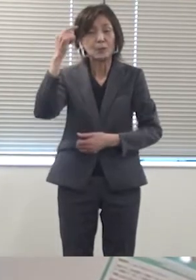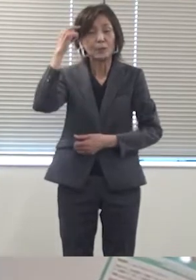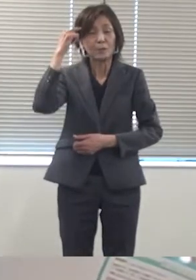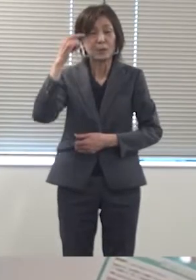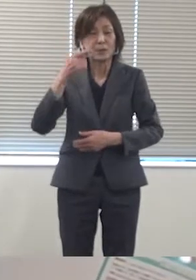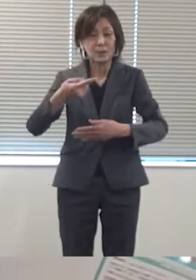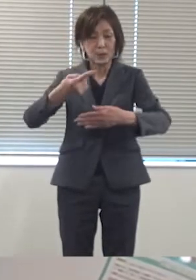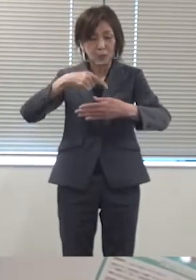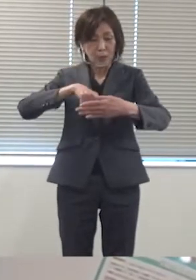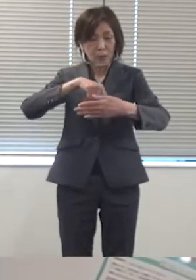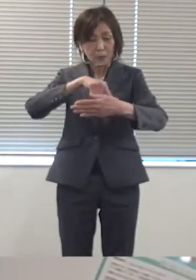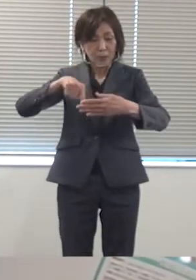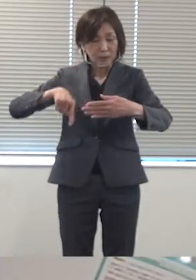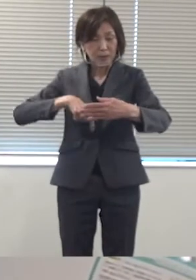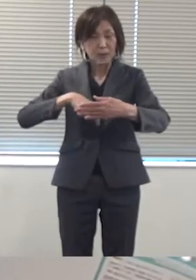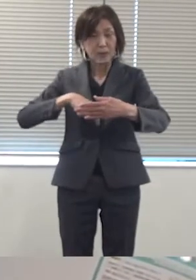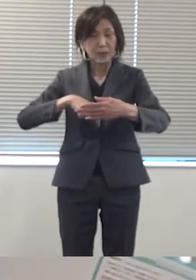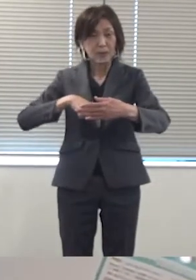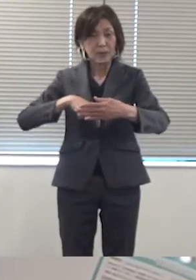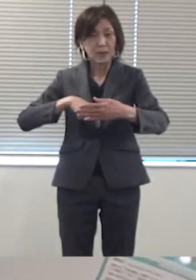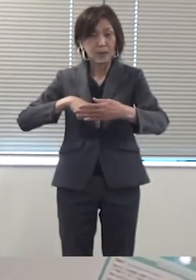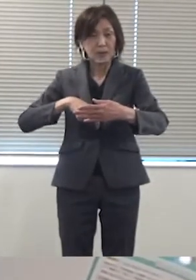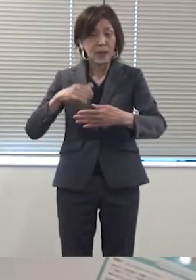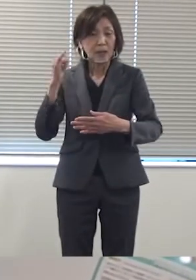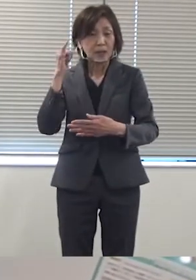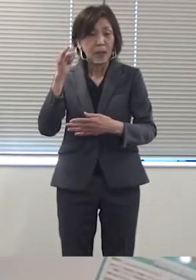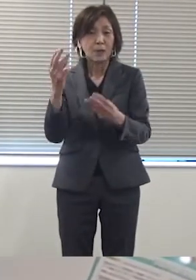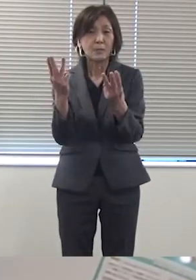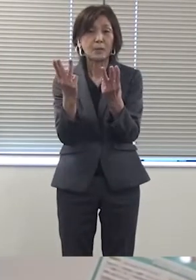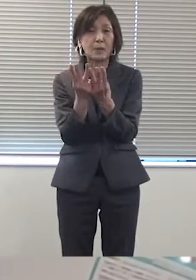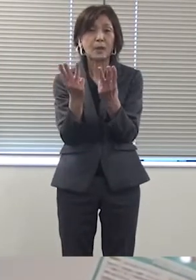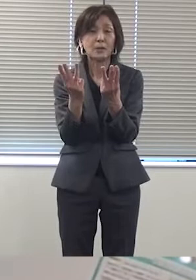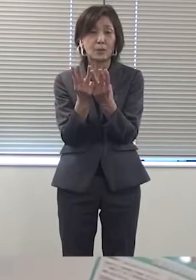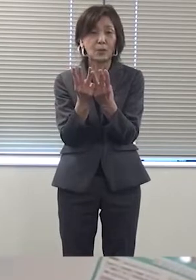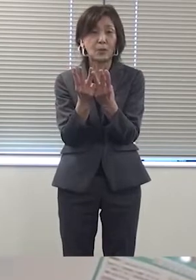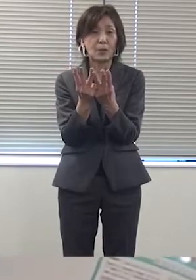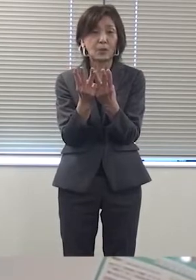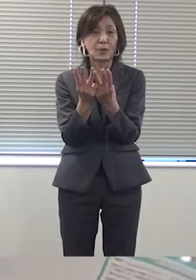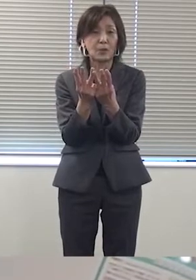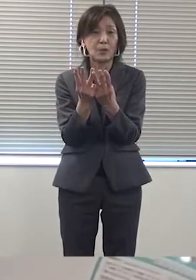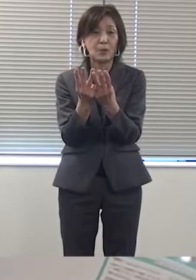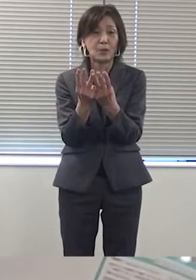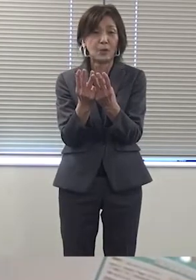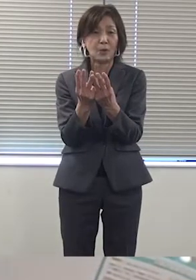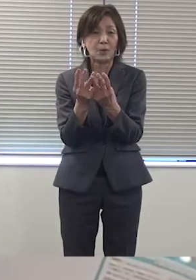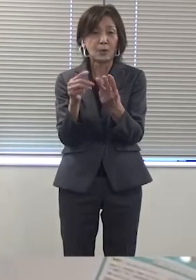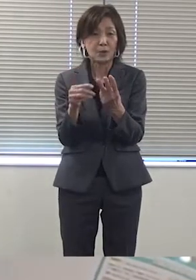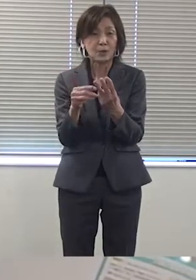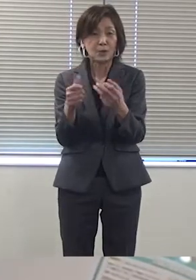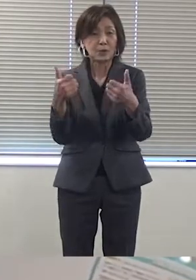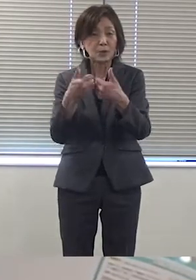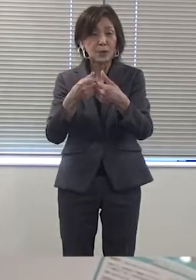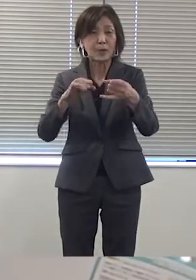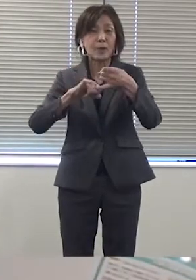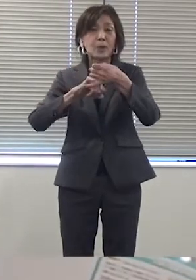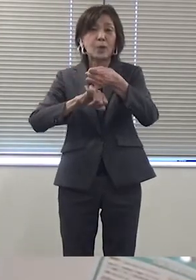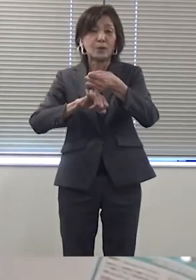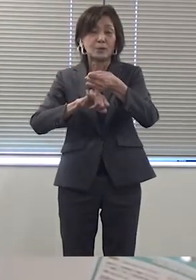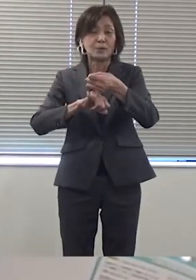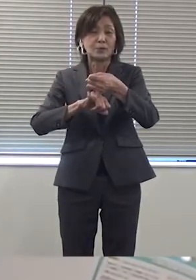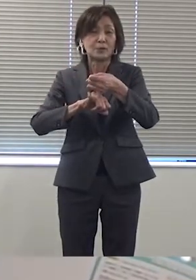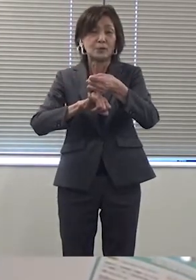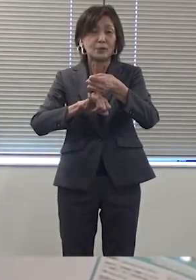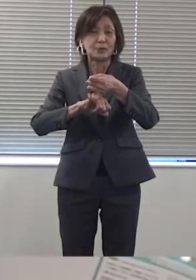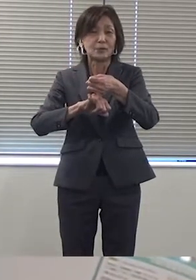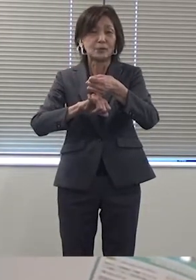とか、予約制になりますが、感染予防対策として予約制になりますけれども、南